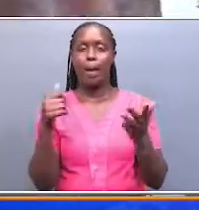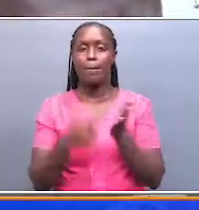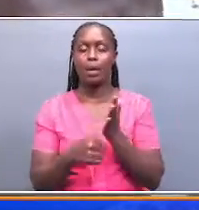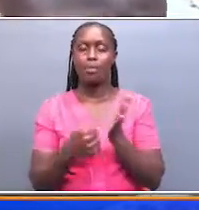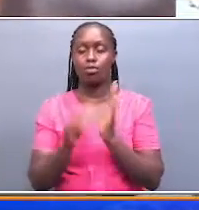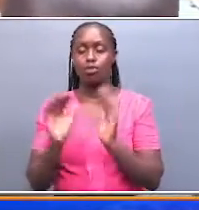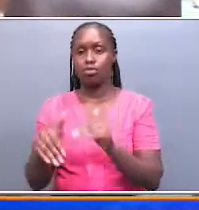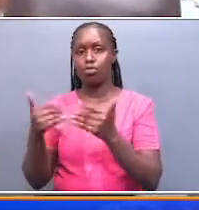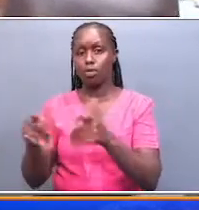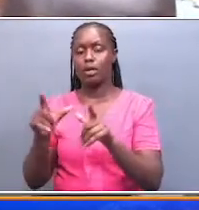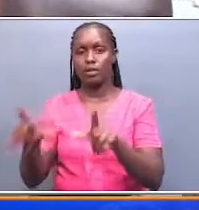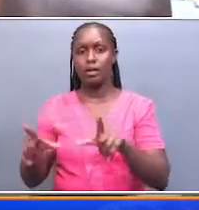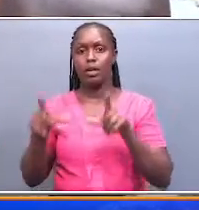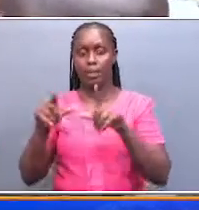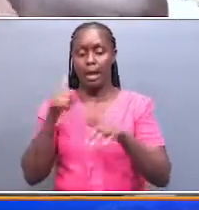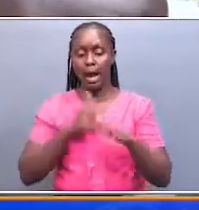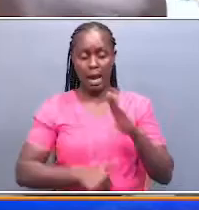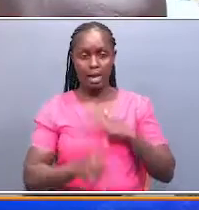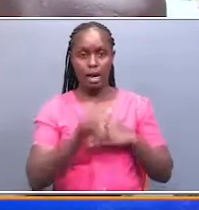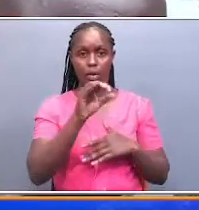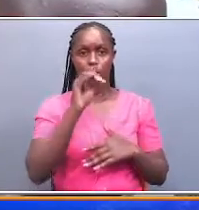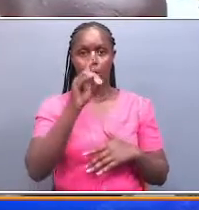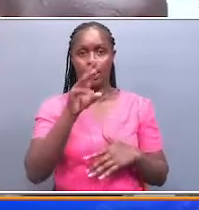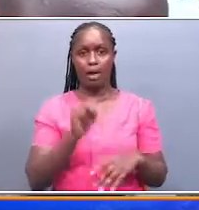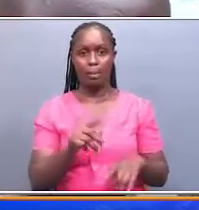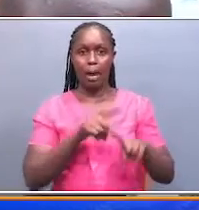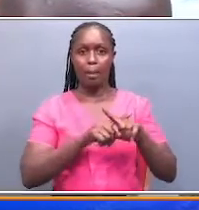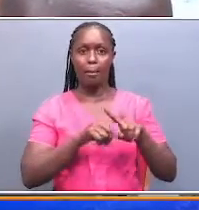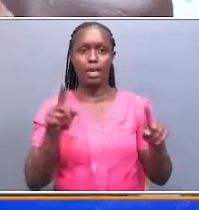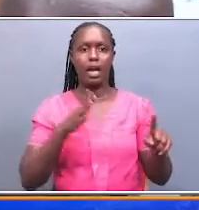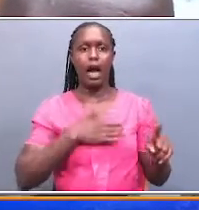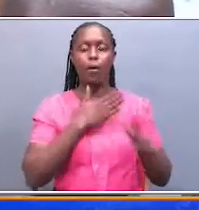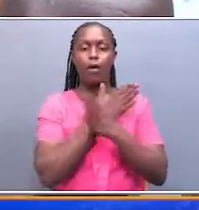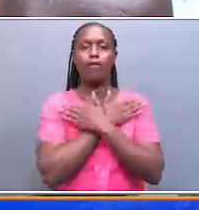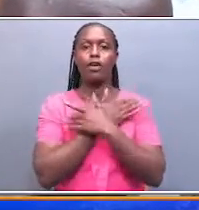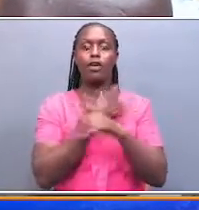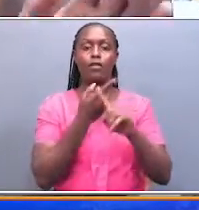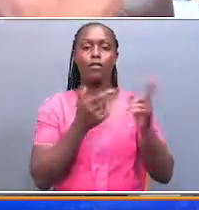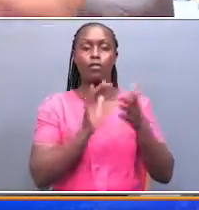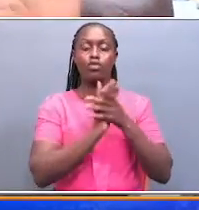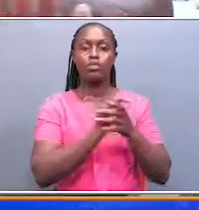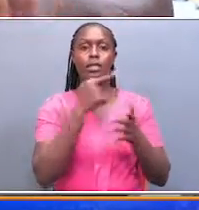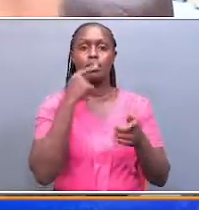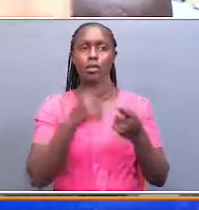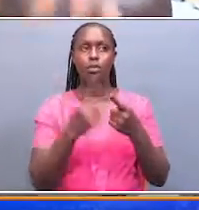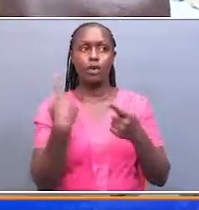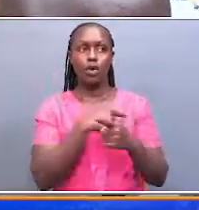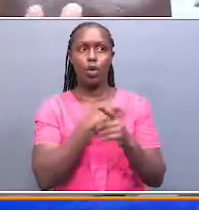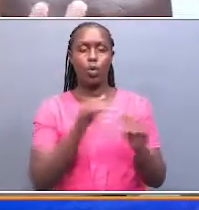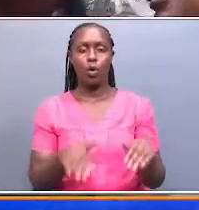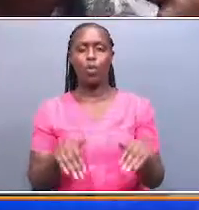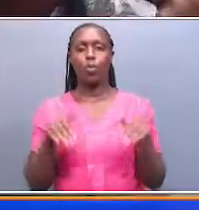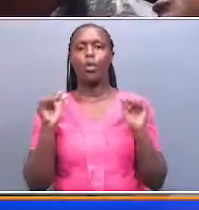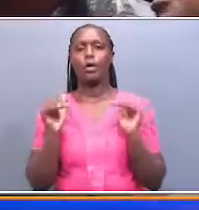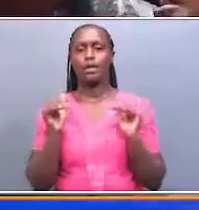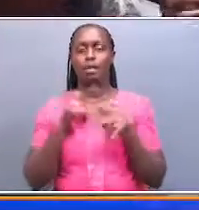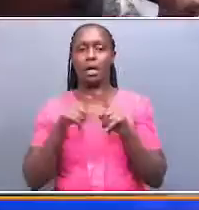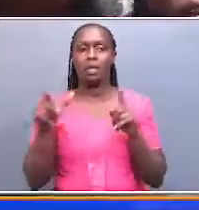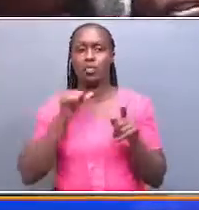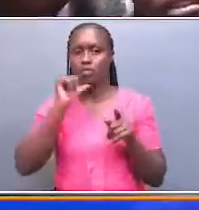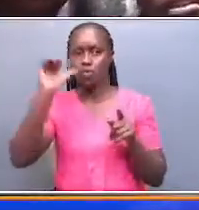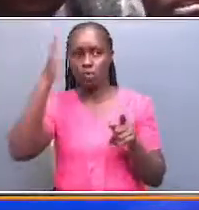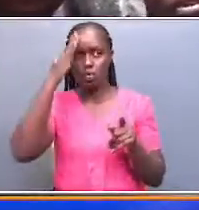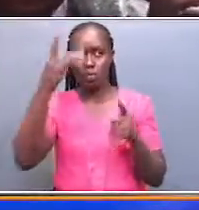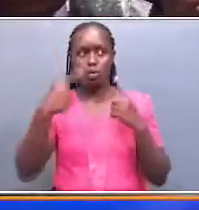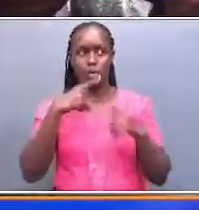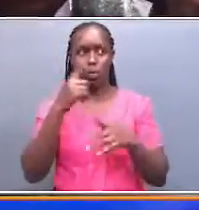si ndani ya ODM. Ni rafiki zetu ndani ya Azimio wanasema tungoje kwanza sijui wanaongea. Wewe zungumza na